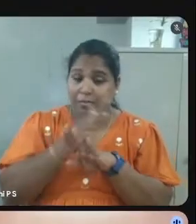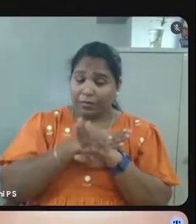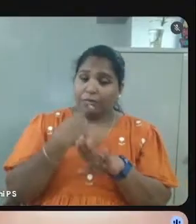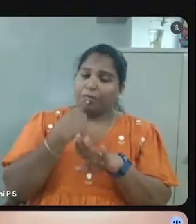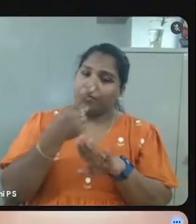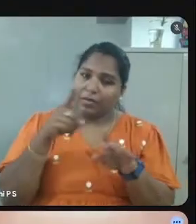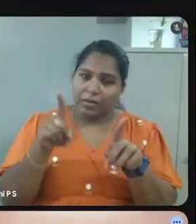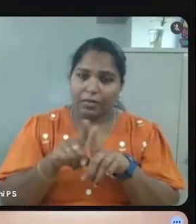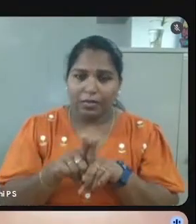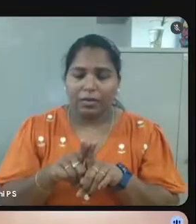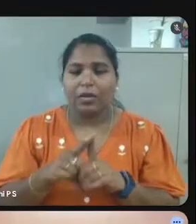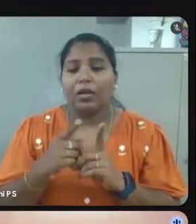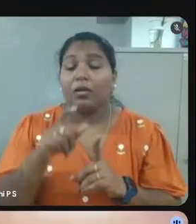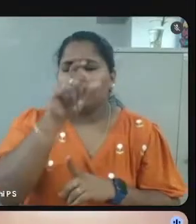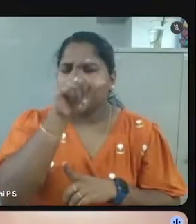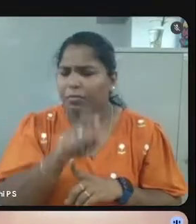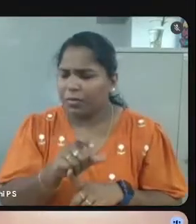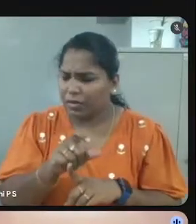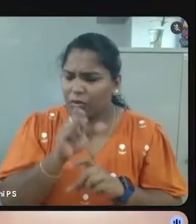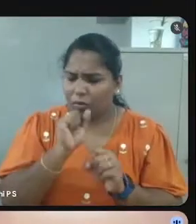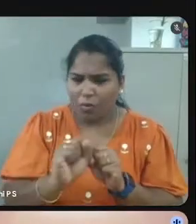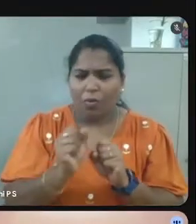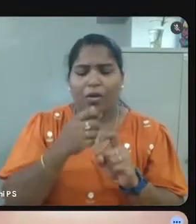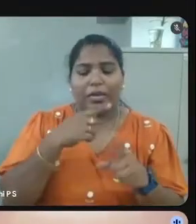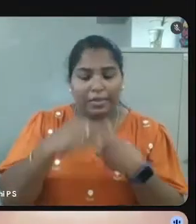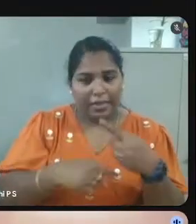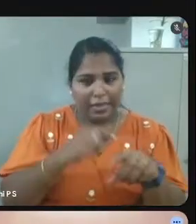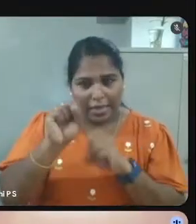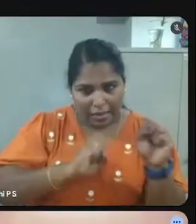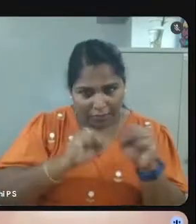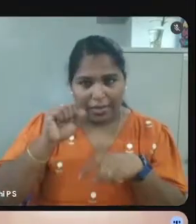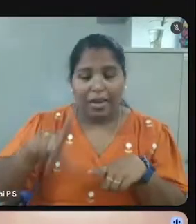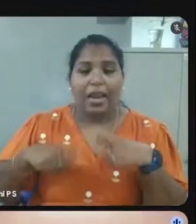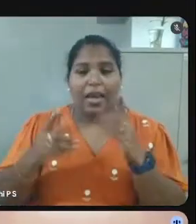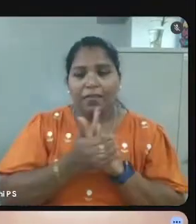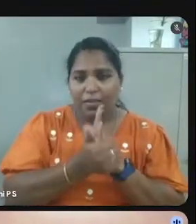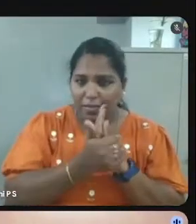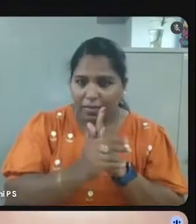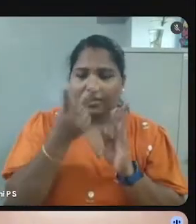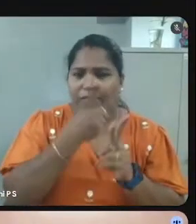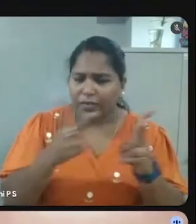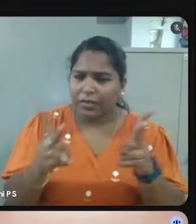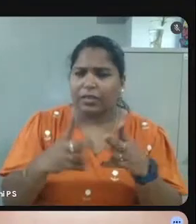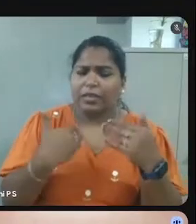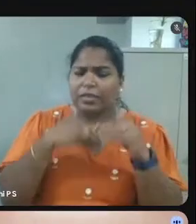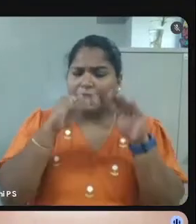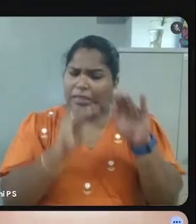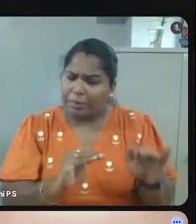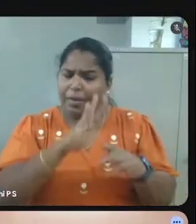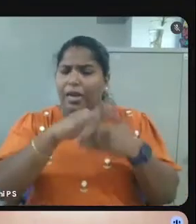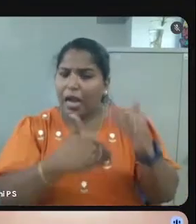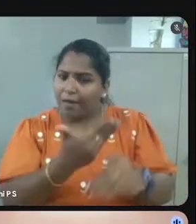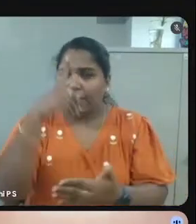ആളുടെ ഇന്റലക്ച്വൽ ആസ്പെക്ട്സ്, ബാക്കി കാര്യങ്ങൾ, ആളുടെ ഡെയിലി ആക്ടിവിറ്റീസ്, ലൈഫ് സ്കിൽസ്, ഇതെല്ലാം ഡിപ്പെൻഡ് ചെയ്തിട്ട് മാത്രമേ നമുക്ക് അങ്ങനെ